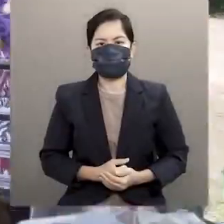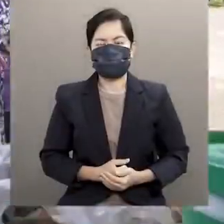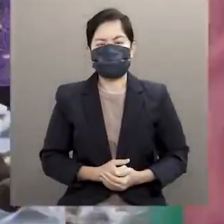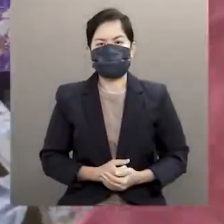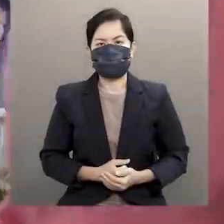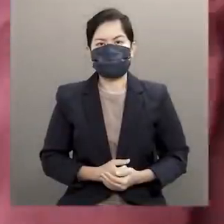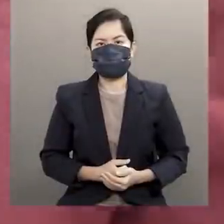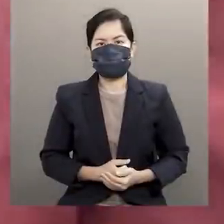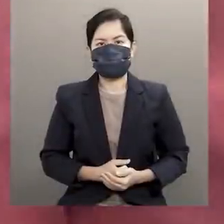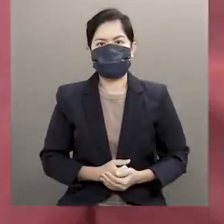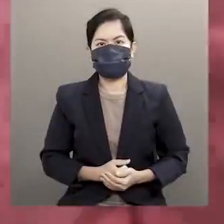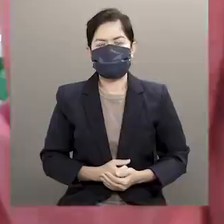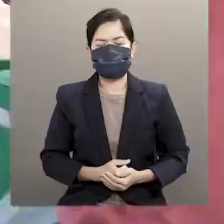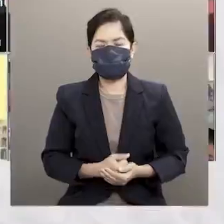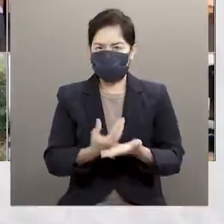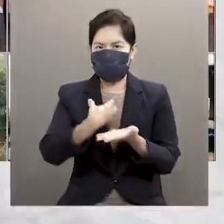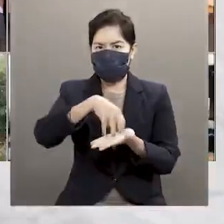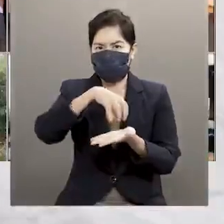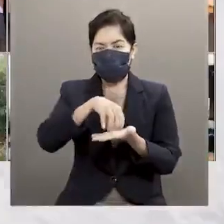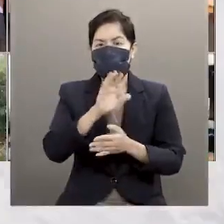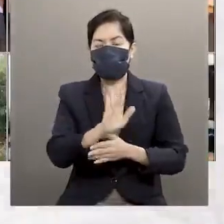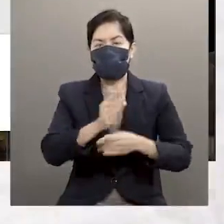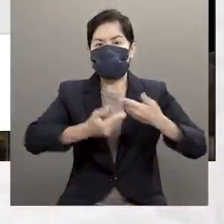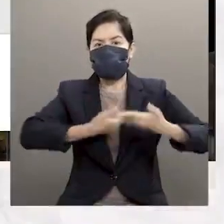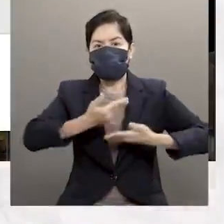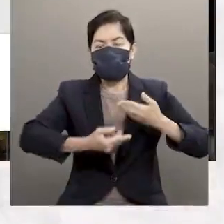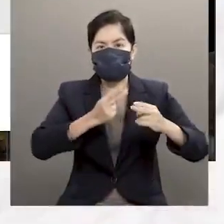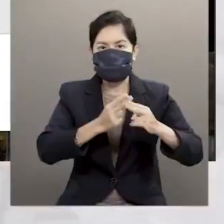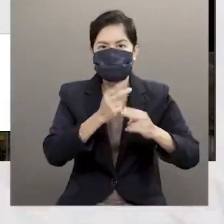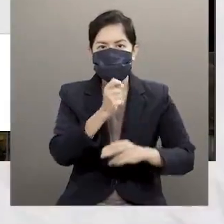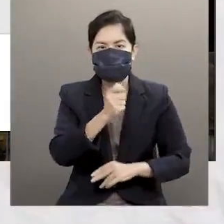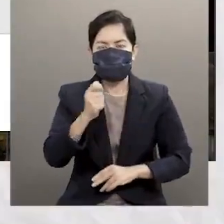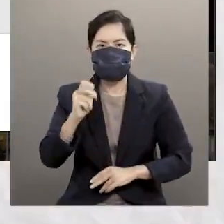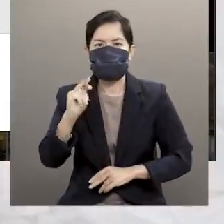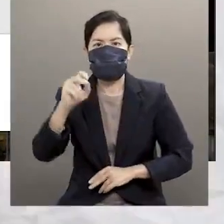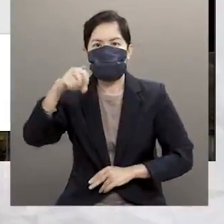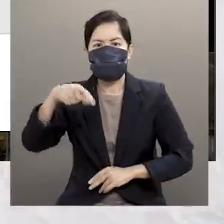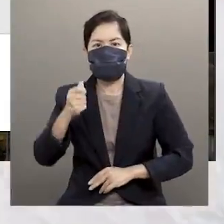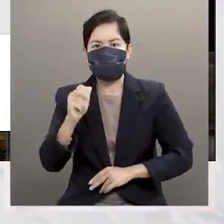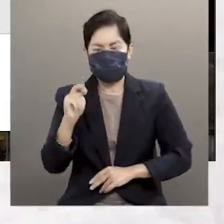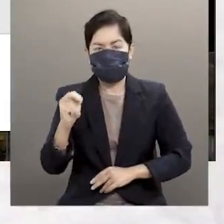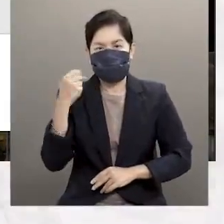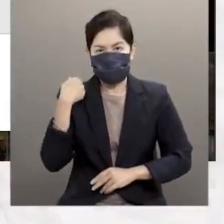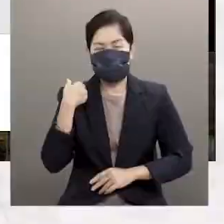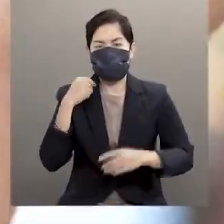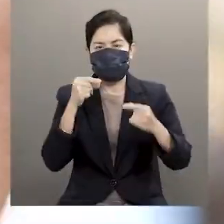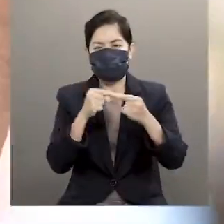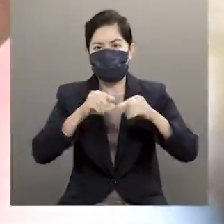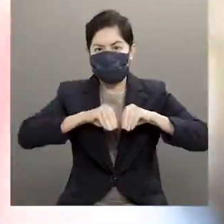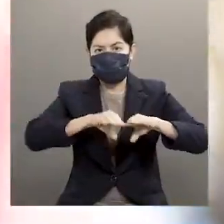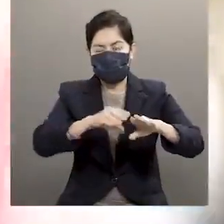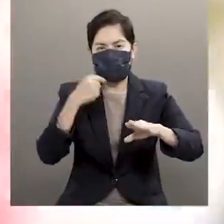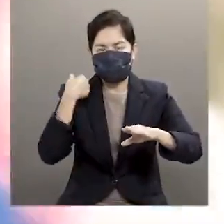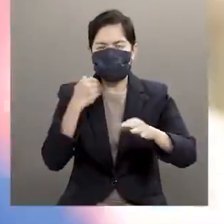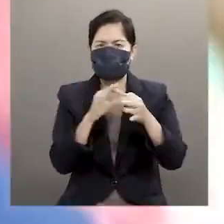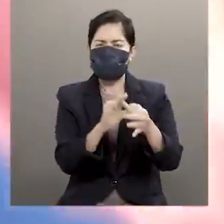เรองรวดๆของตลาดนดออนซ่อนแ่นี้ถูกนำเสนอผ่านแลิเคชัน ซีไต์อย่ต่อเนื่องด้ความรกในการสื่อสารของ